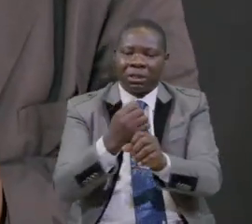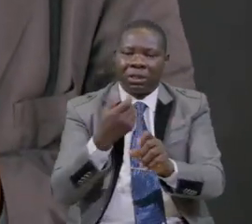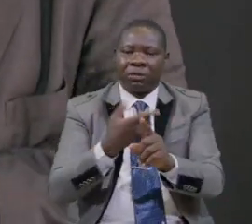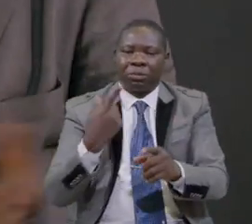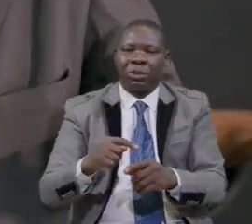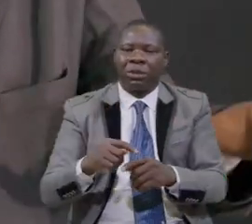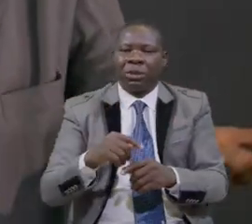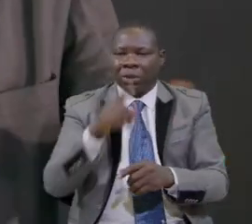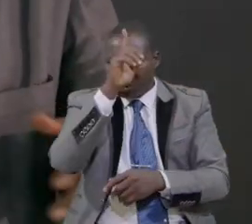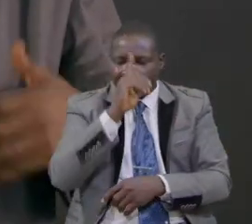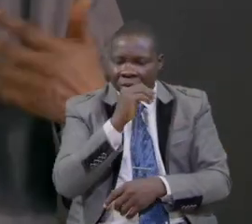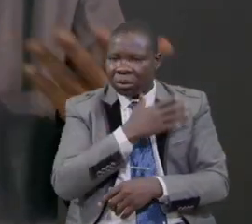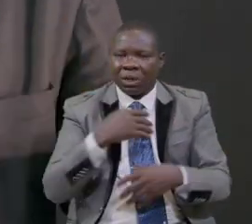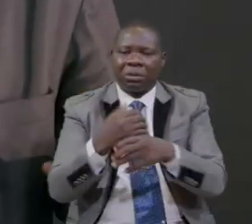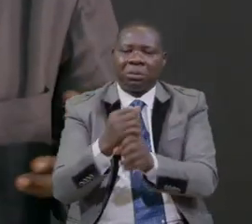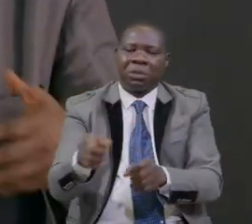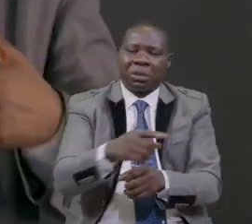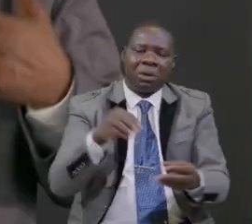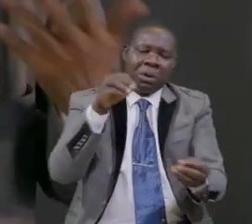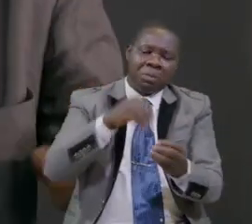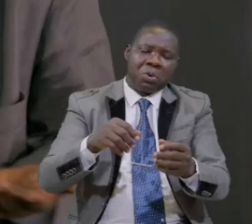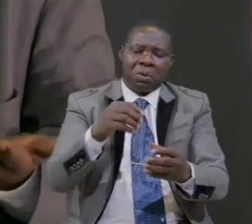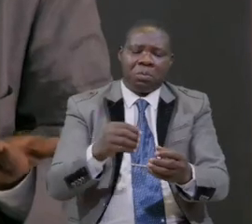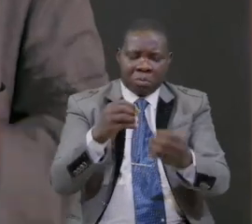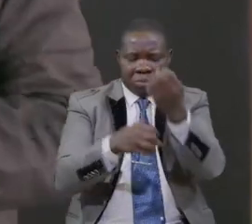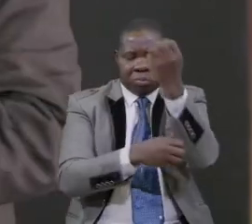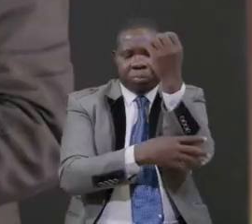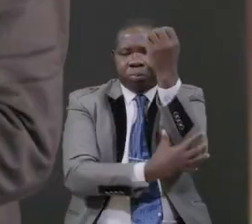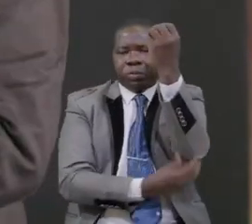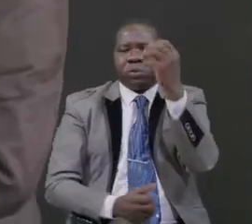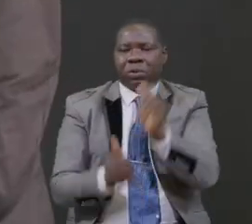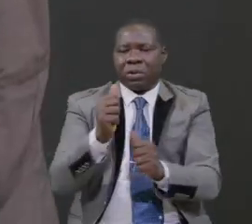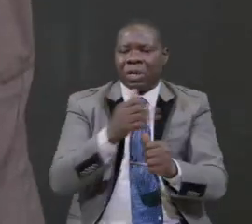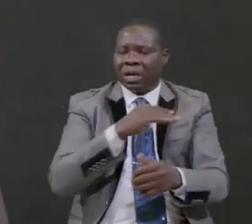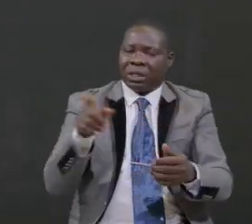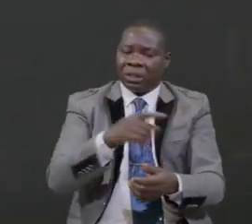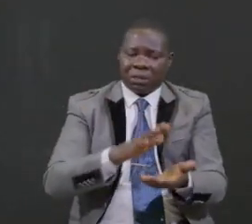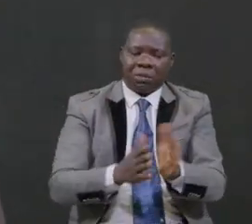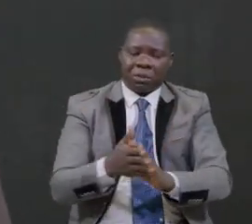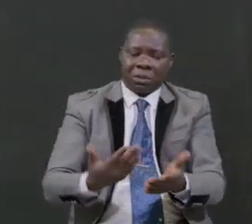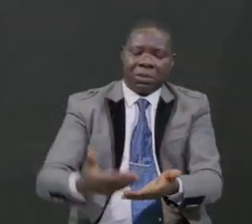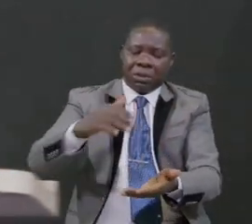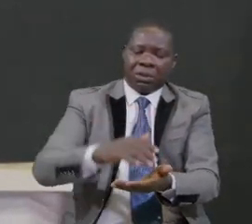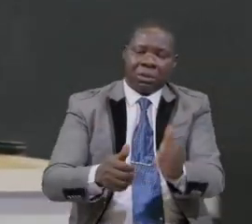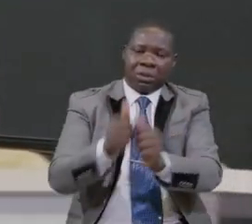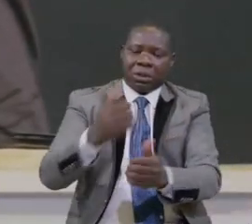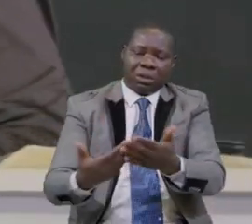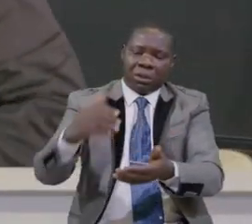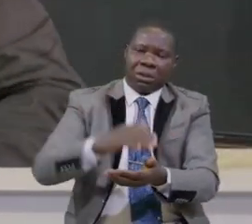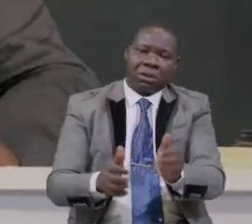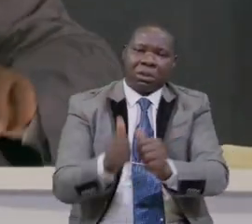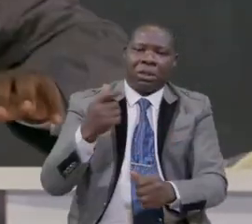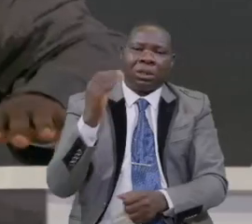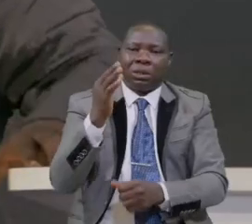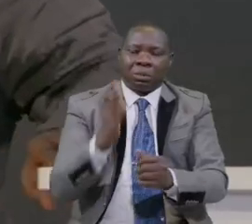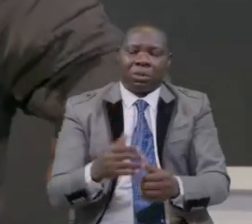et les rendent plus pauvres. Et ils s'enrichissent davantage. Les prédicateurs de nos jours, ils